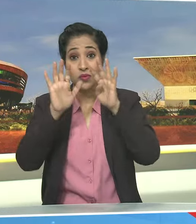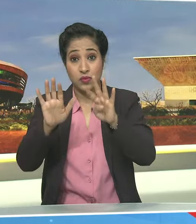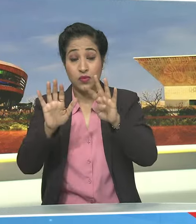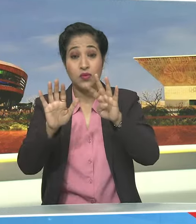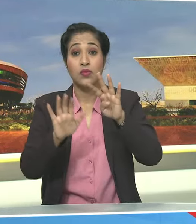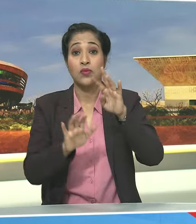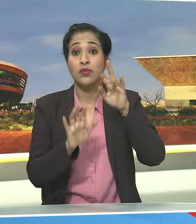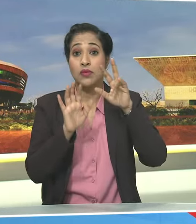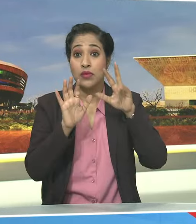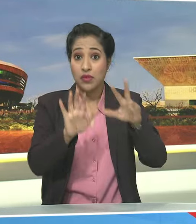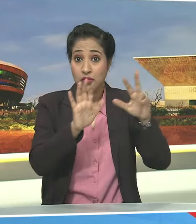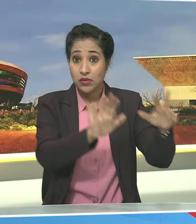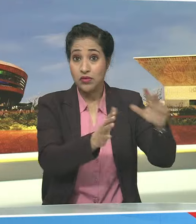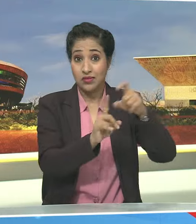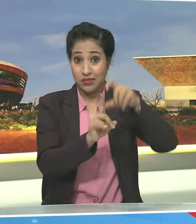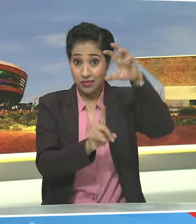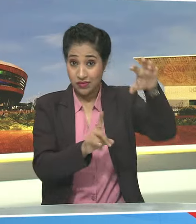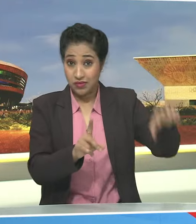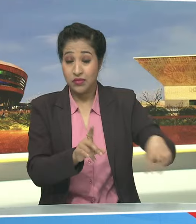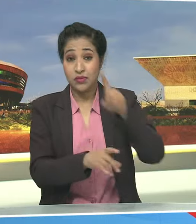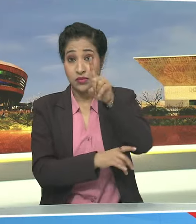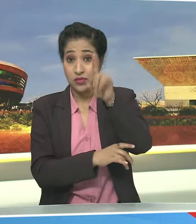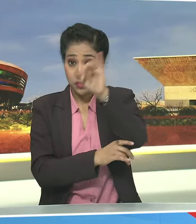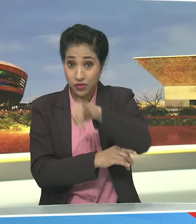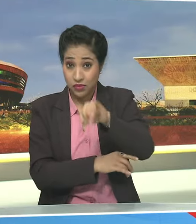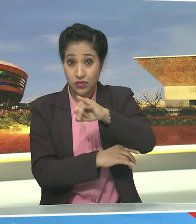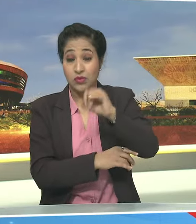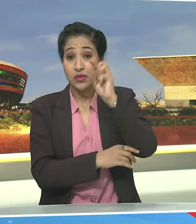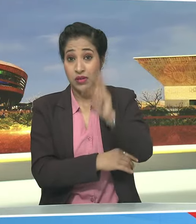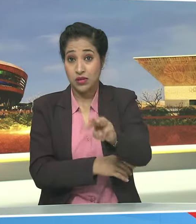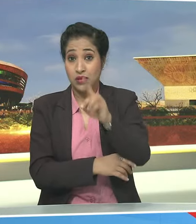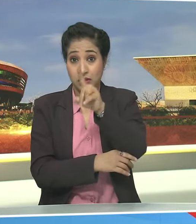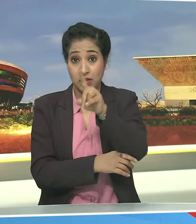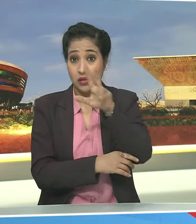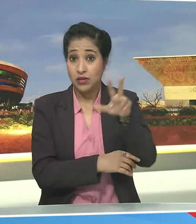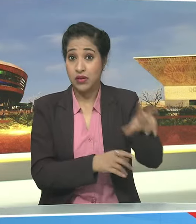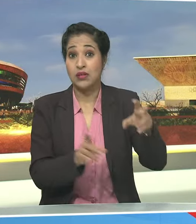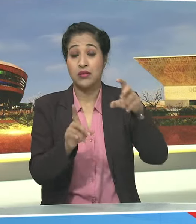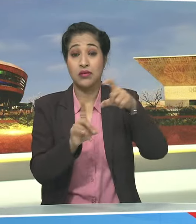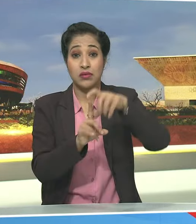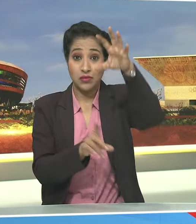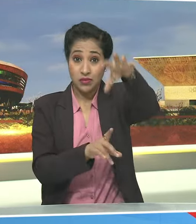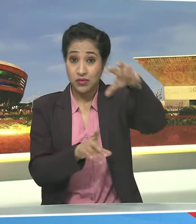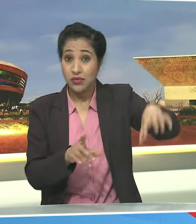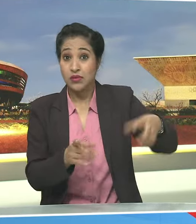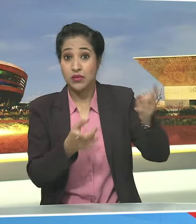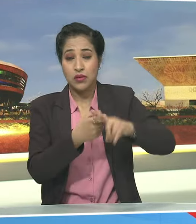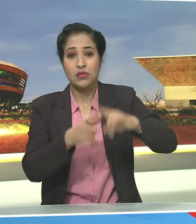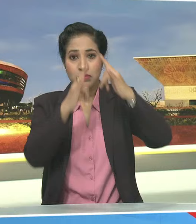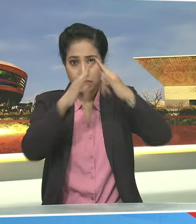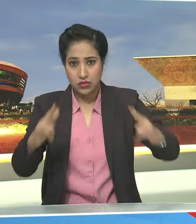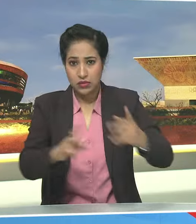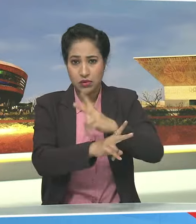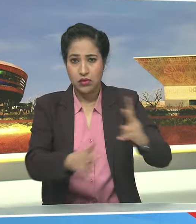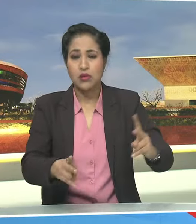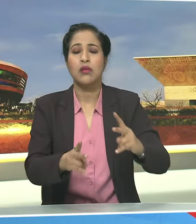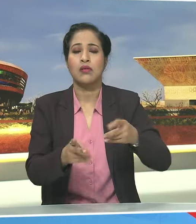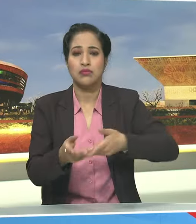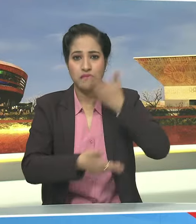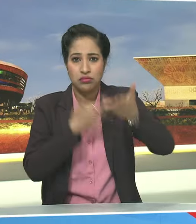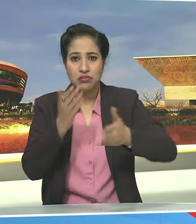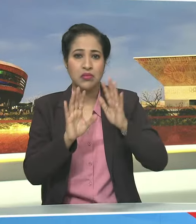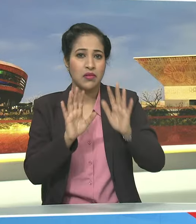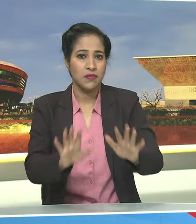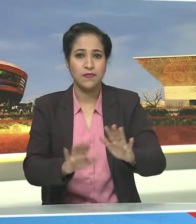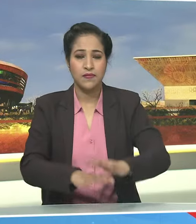988 जिलों और 16188 मंडलों में प्रशिक्षण शिविर आयोजित कि किए